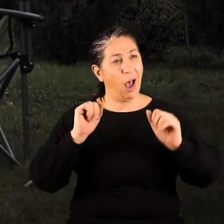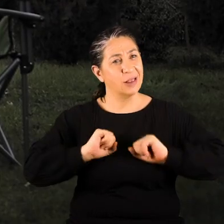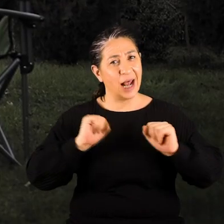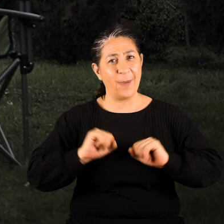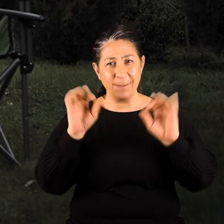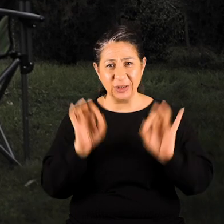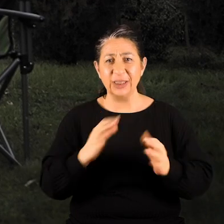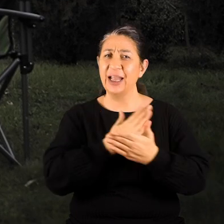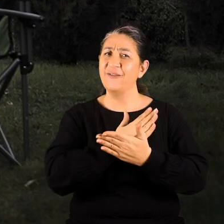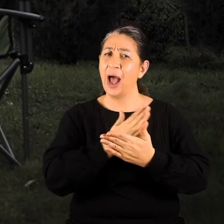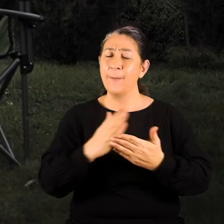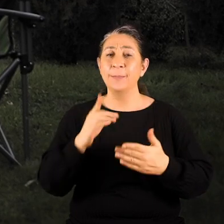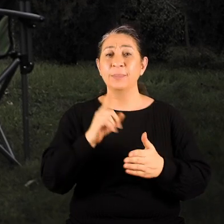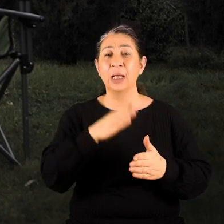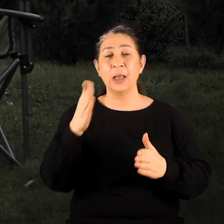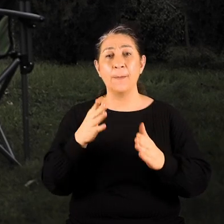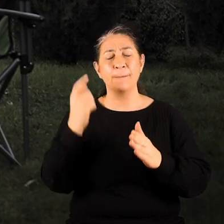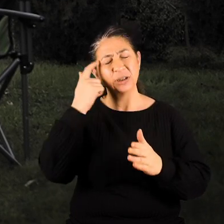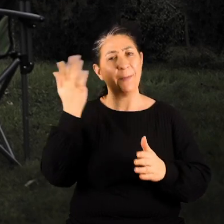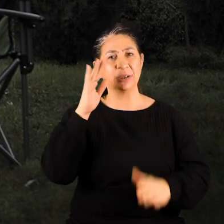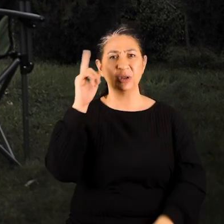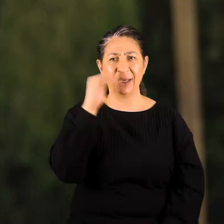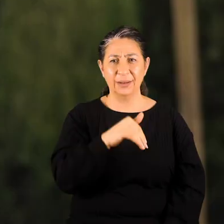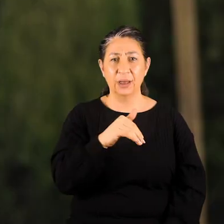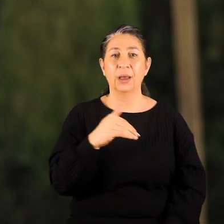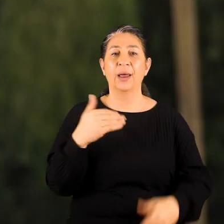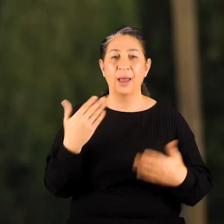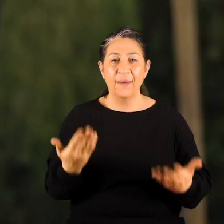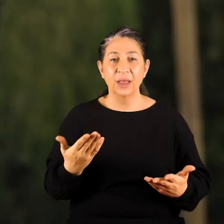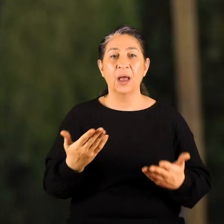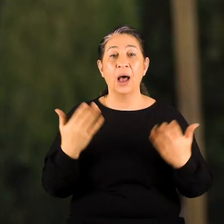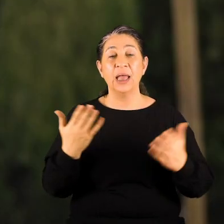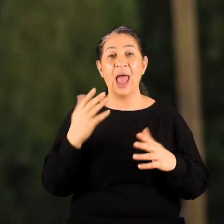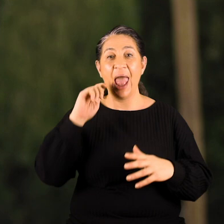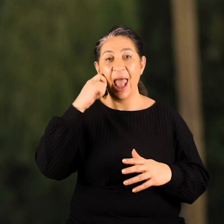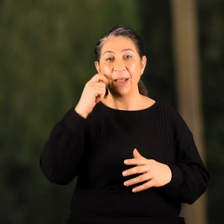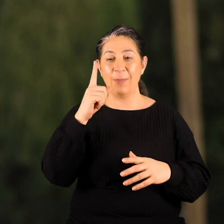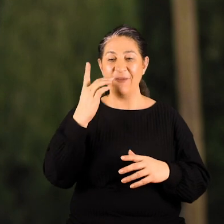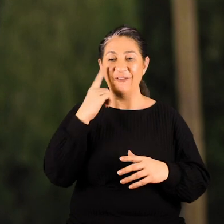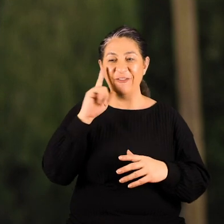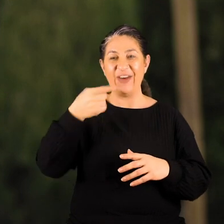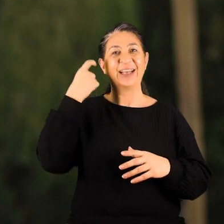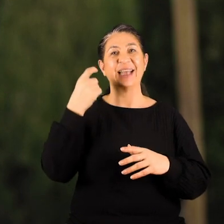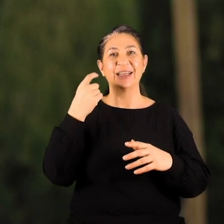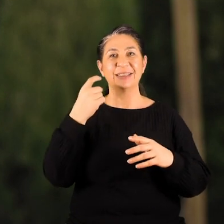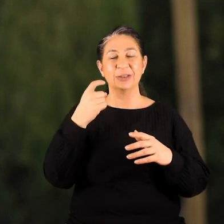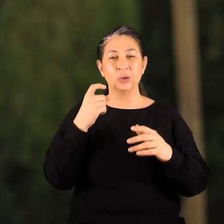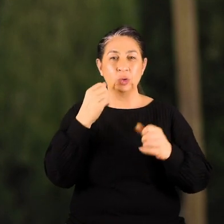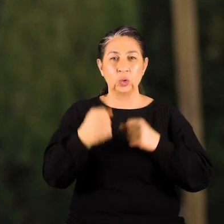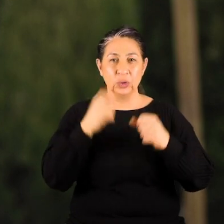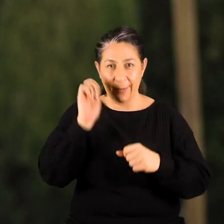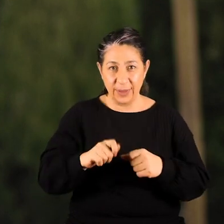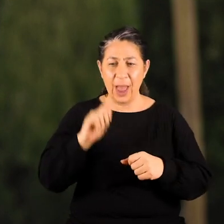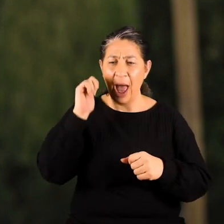Antrenmanlara başladın. Devam ederken bir anda senin başına başka bir şey daha geldi. Evet. Hatta şöyle Ekim'de ben bir farkındalık koşusu yaptım. Her